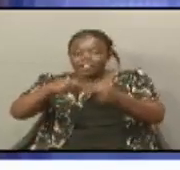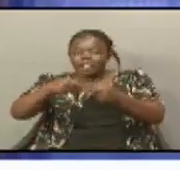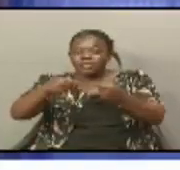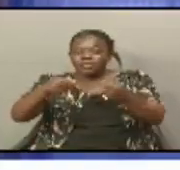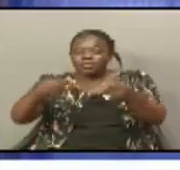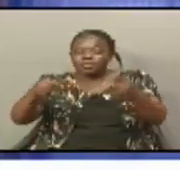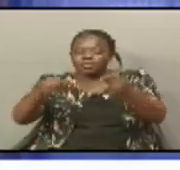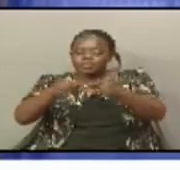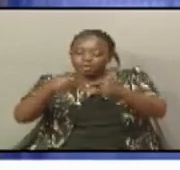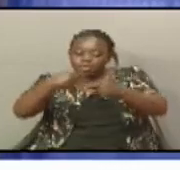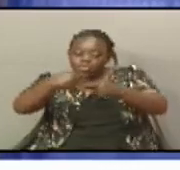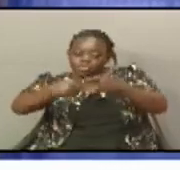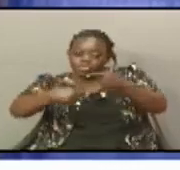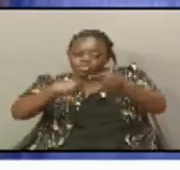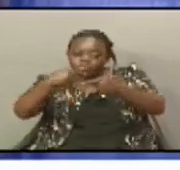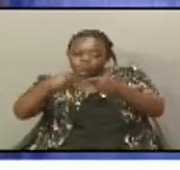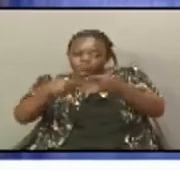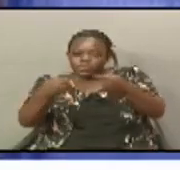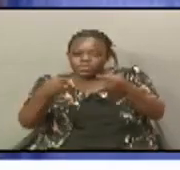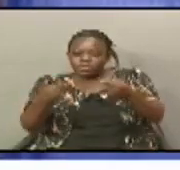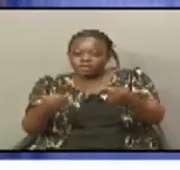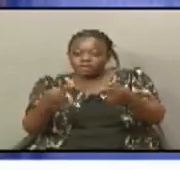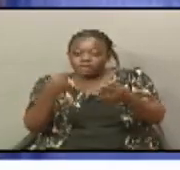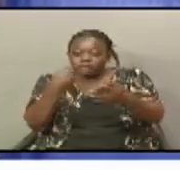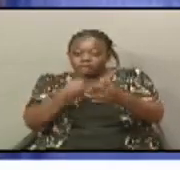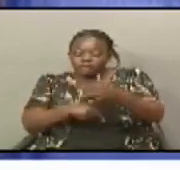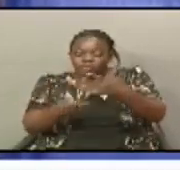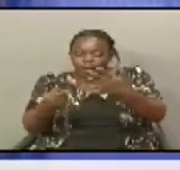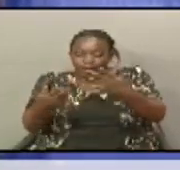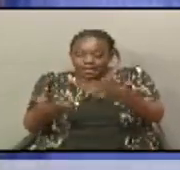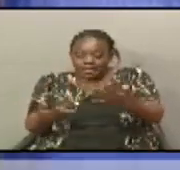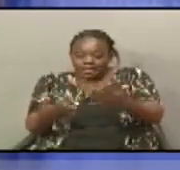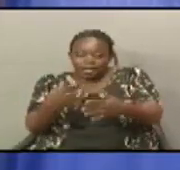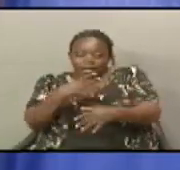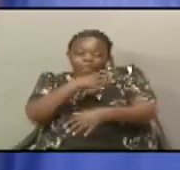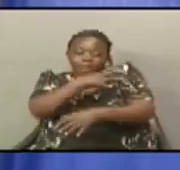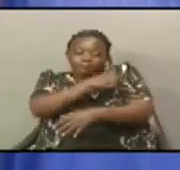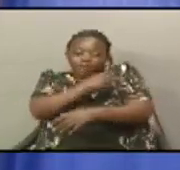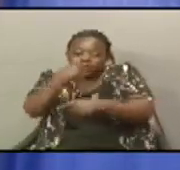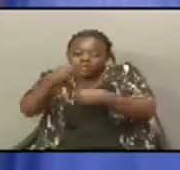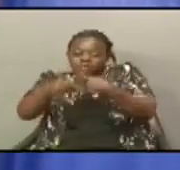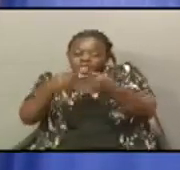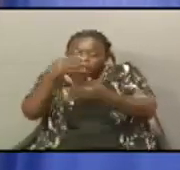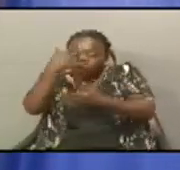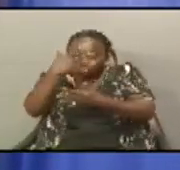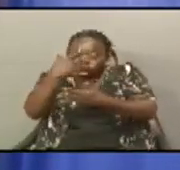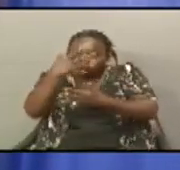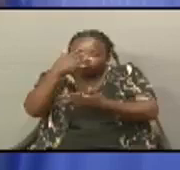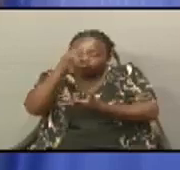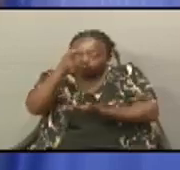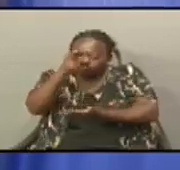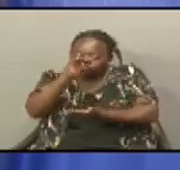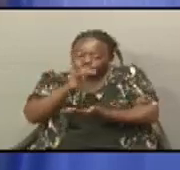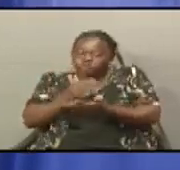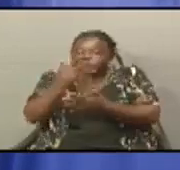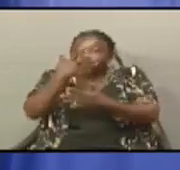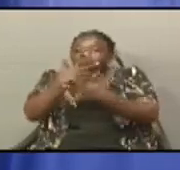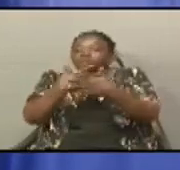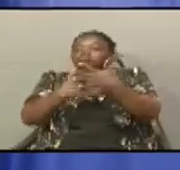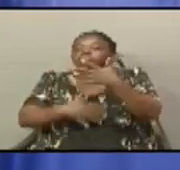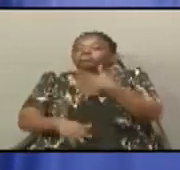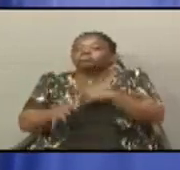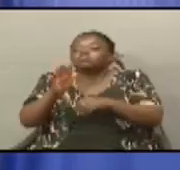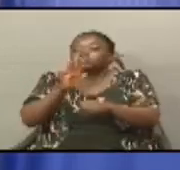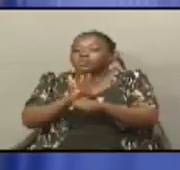ne bandage kye tuyita pressure dressing okukendeeza omusaayi ogwali gumuvaamu omungi ennyo